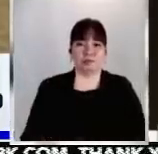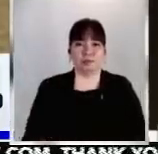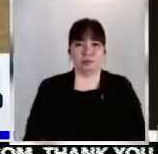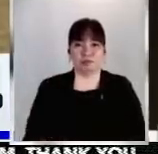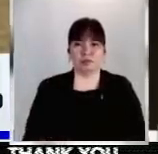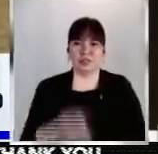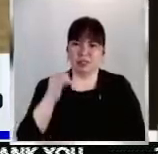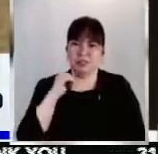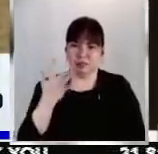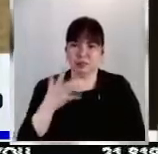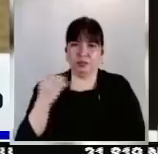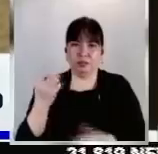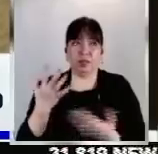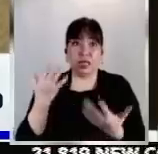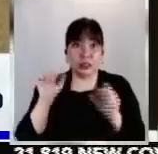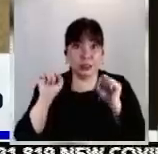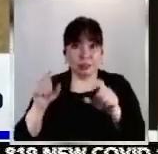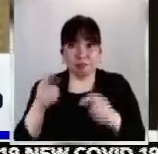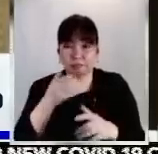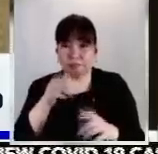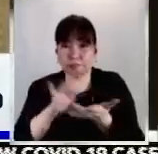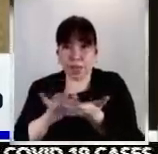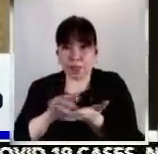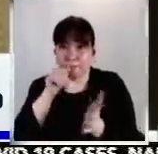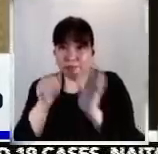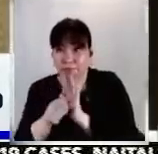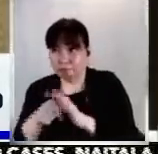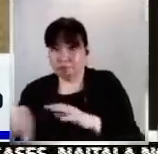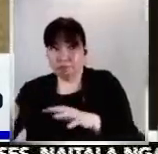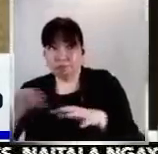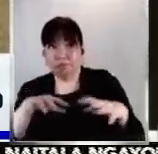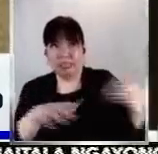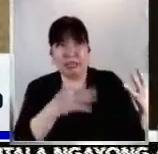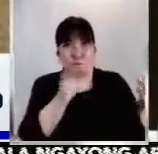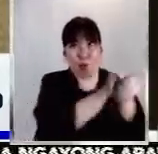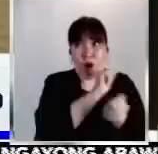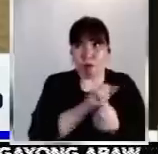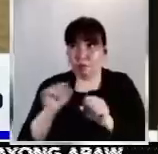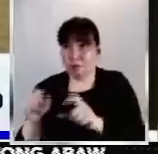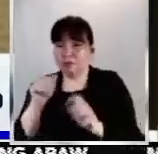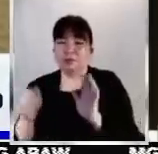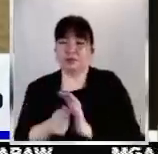serious offense, black marketing. At this time, if you do that,